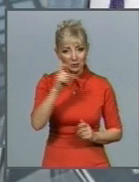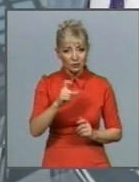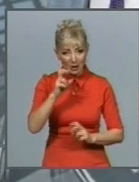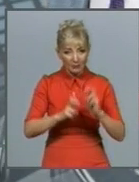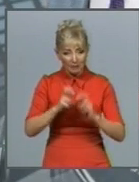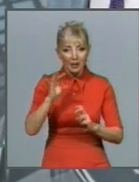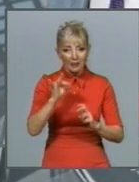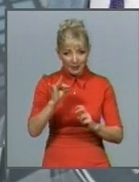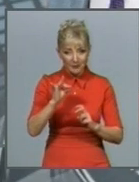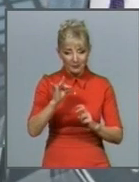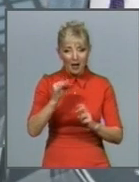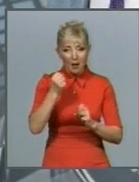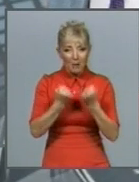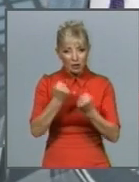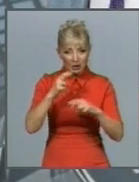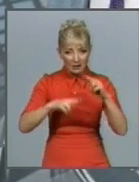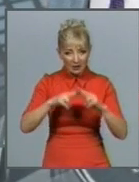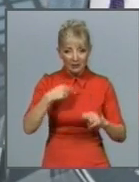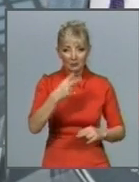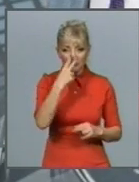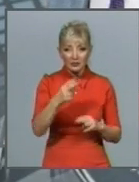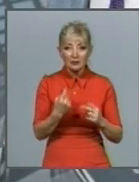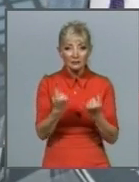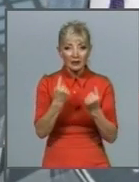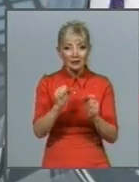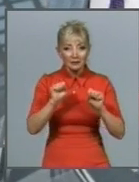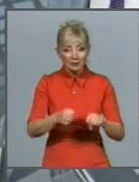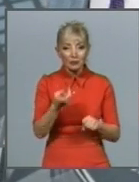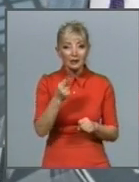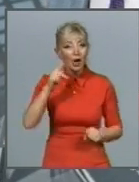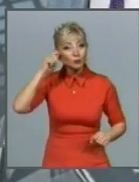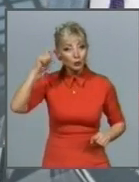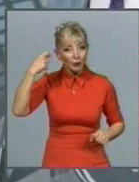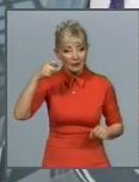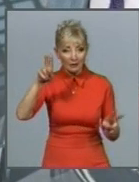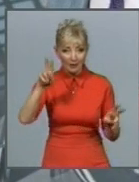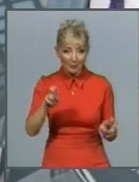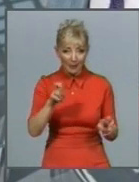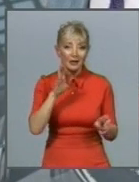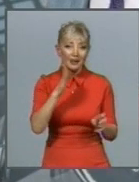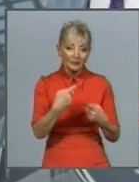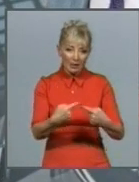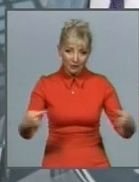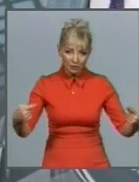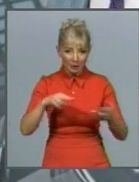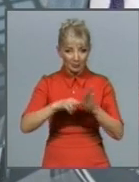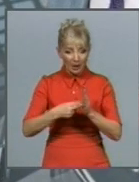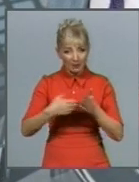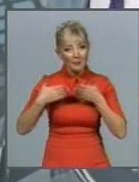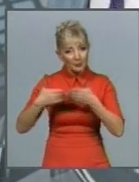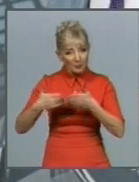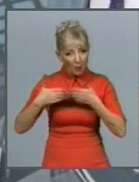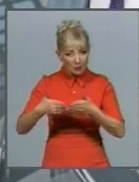та машинобудування. Ми також бачимо великий потенціал для турецьких компаній в інфраструктурних проєктах, морських портах